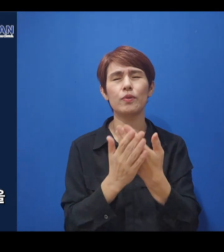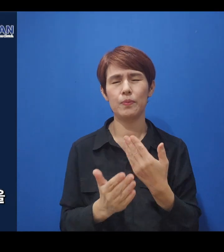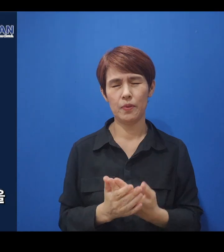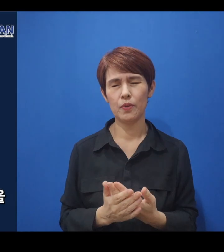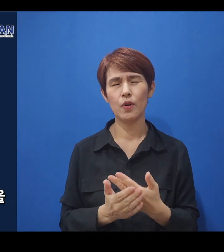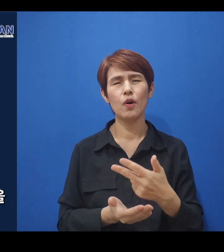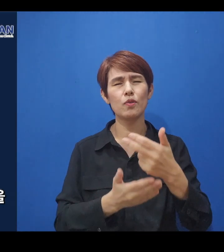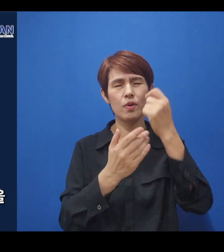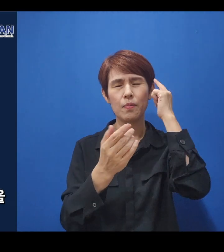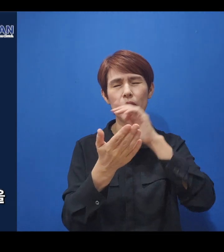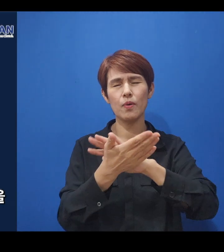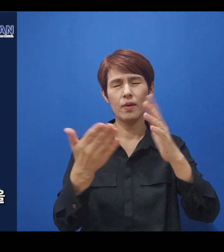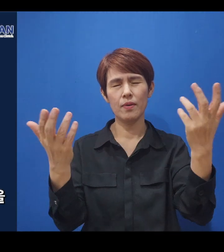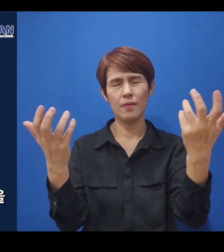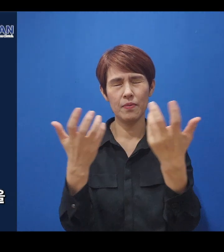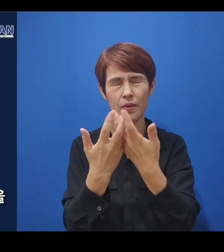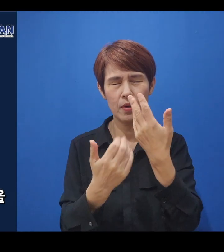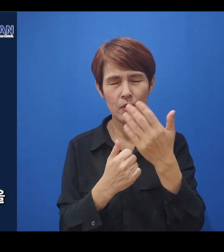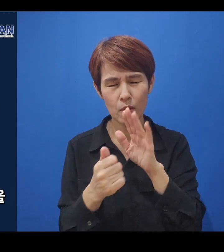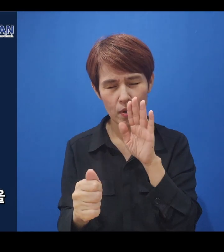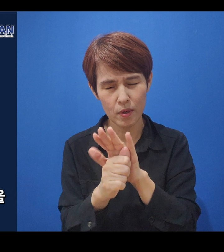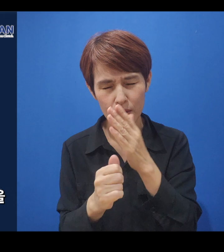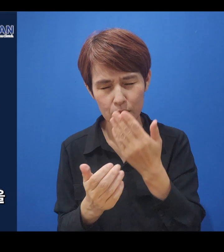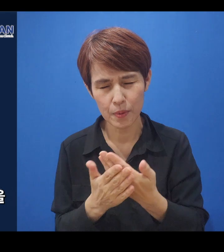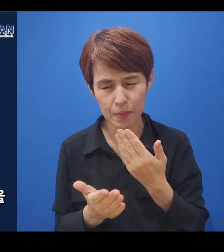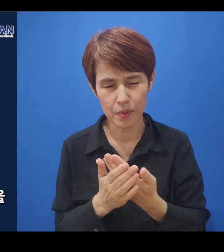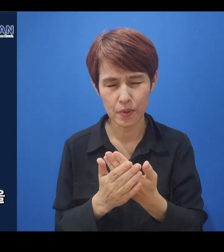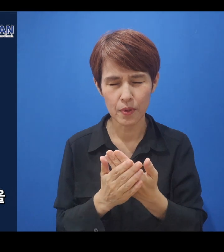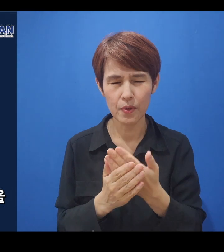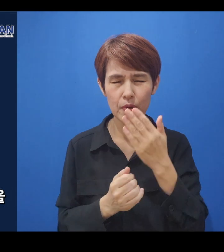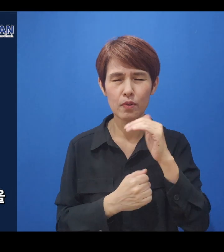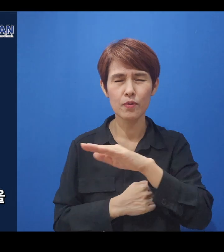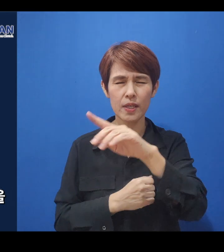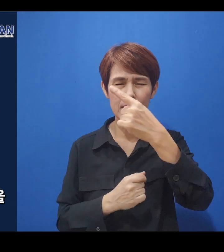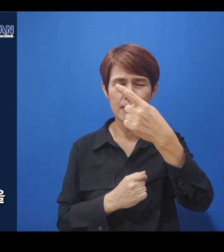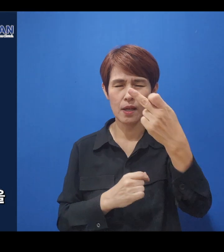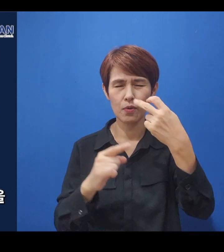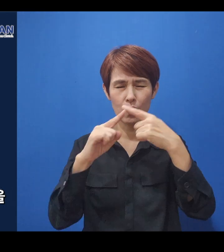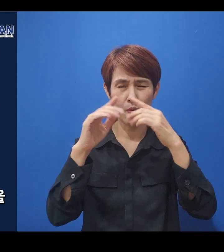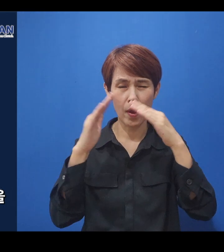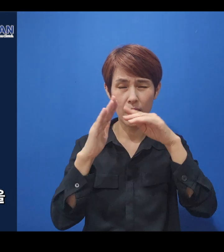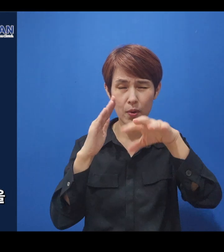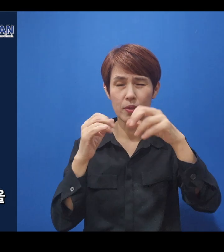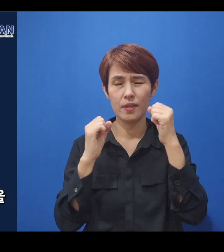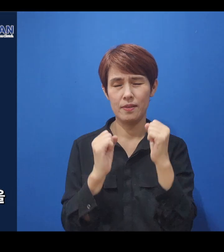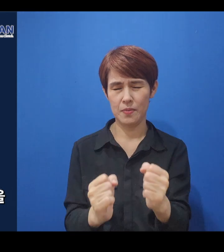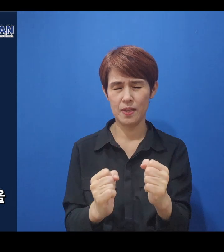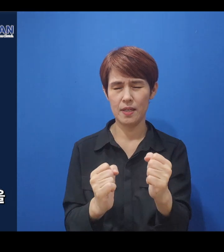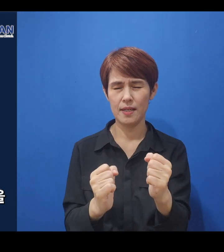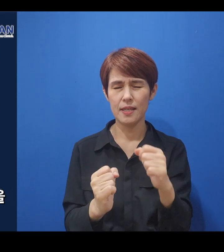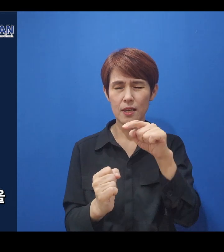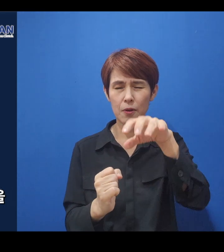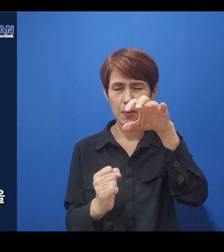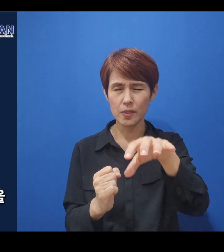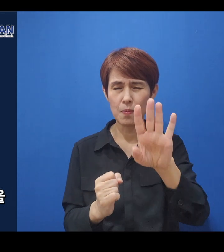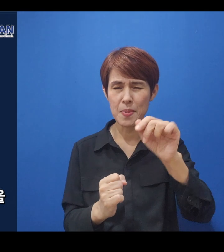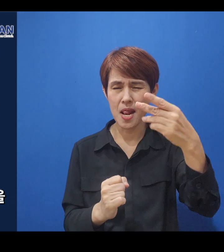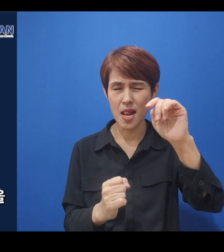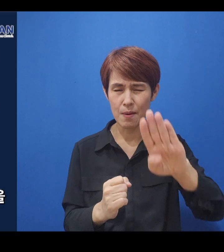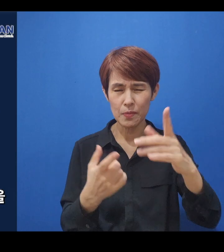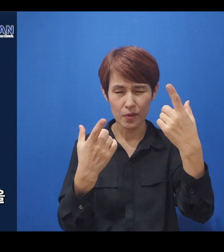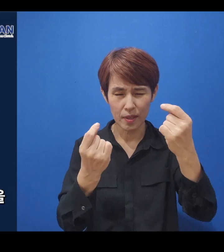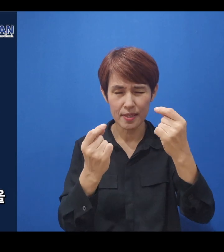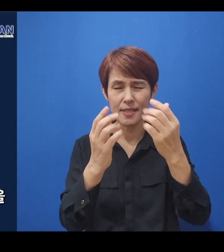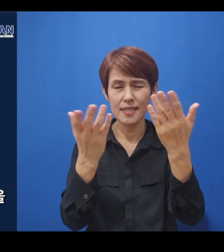주시옵소서. 주의 평화로 넘치게 하여 주시옵소서. 하나님, 우리 일산교회가 이곳에 서 있습니다. 하나님, 이곳에 빌립 같은 일꾼들이